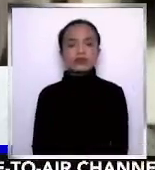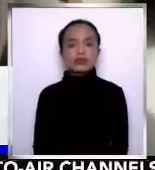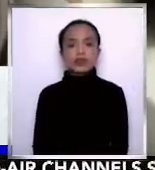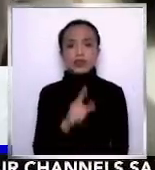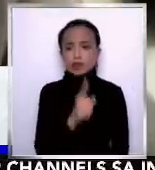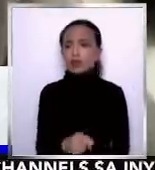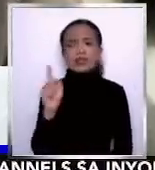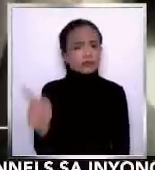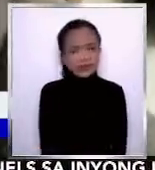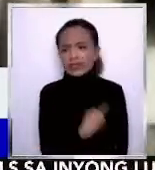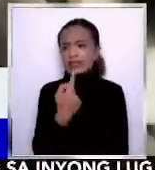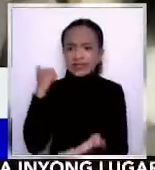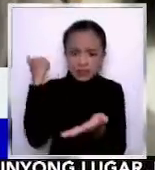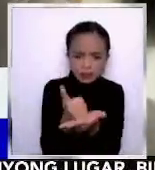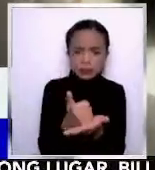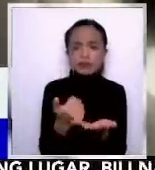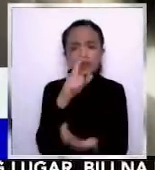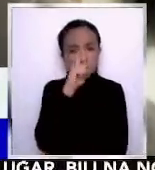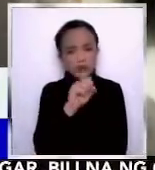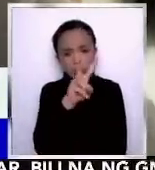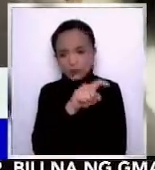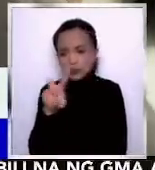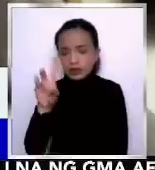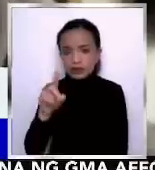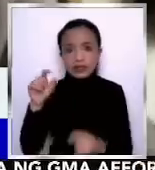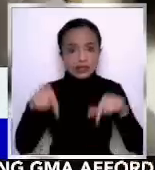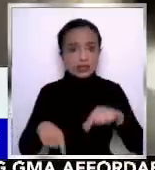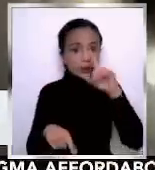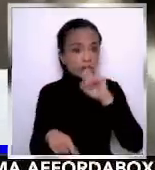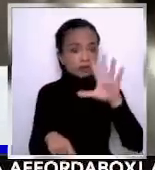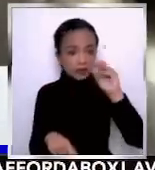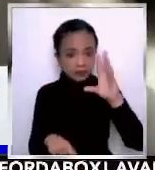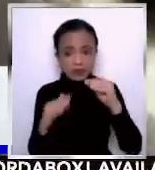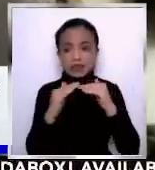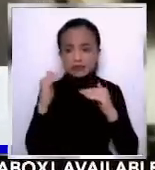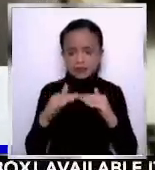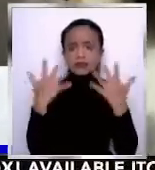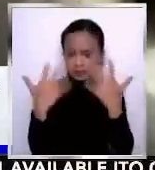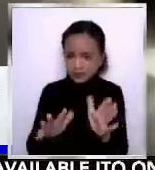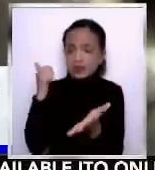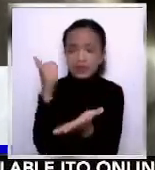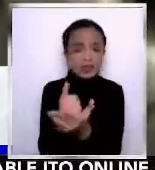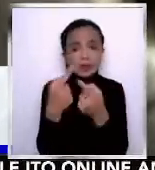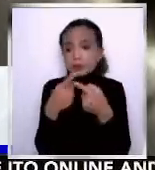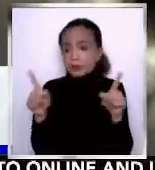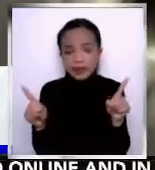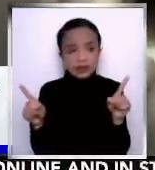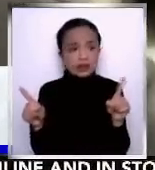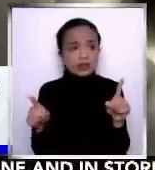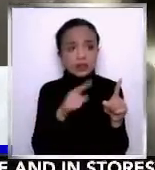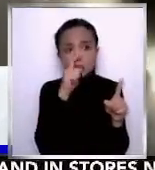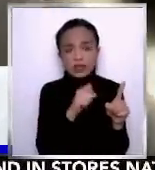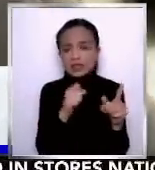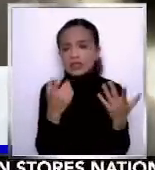na yung 12 to 17, and dito naman sa 50 years old, aprobado na. Pero yung ASAC, ang bagal ang